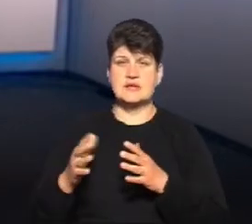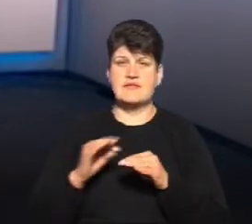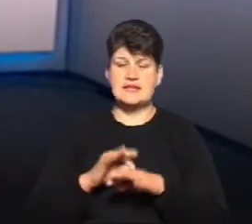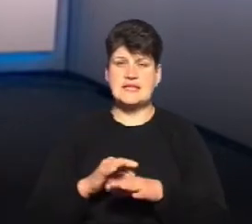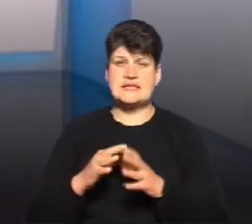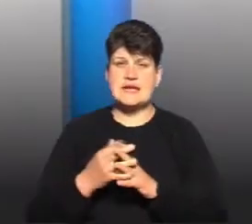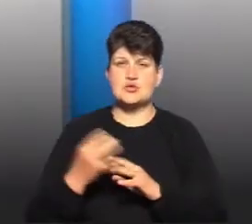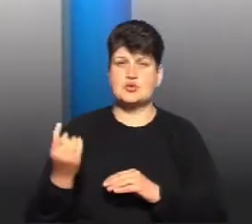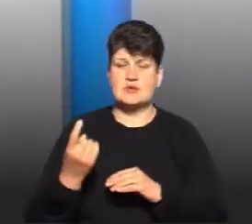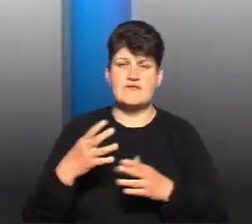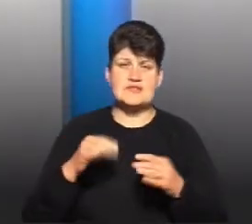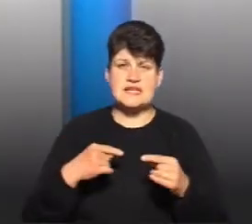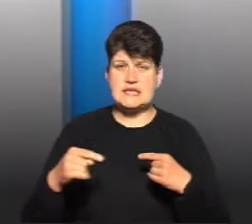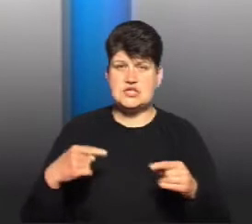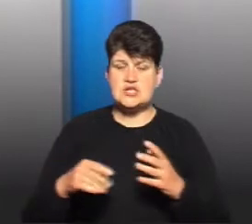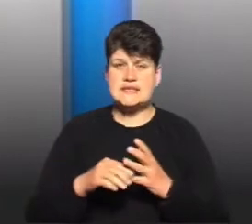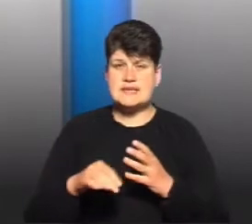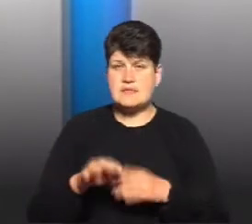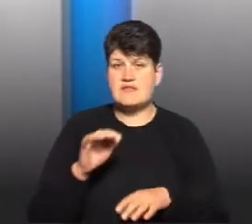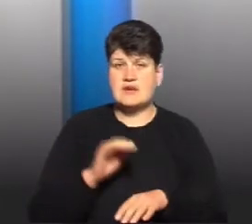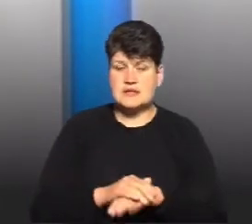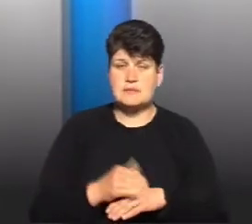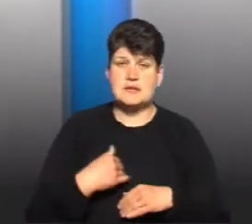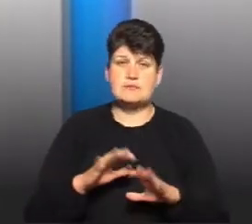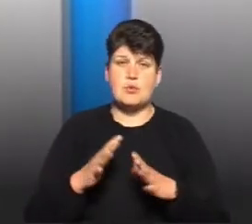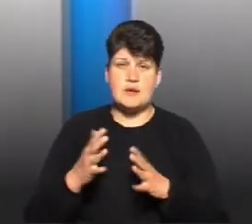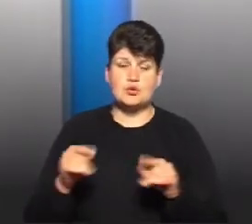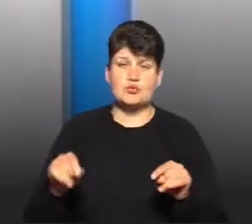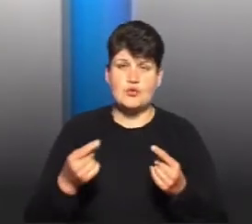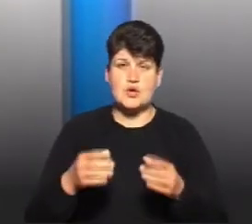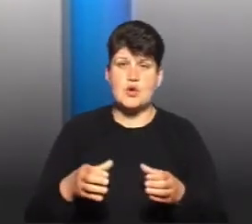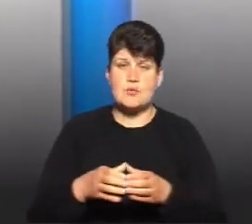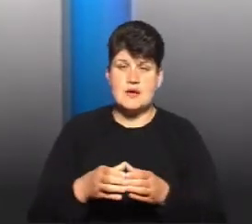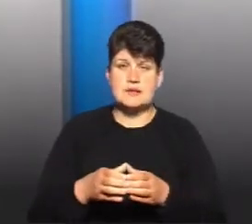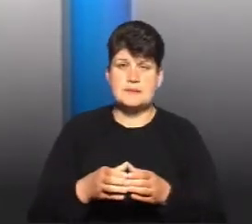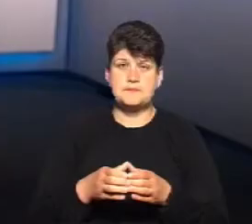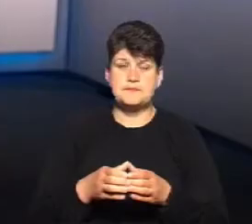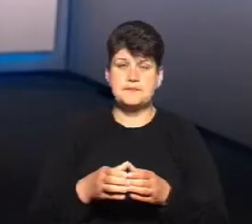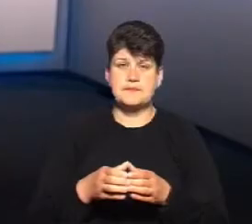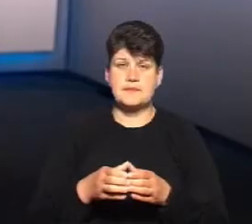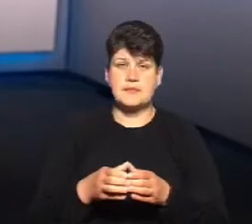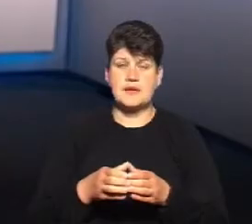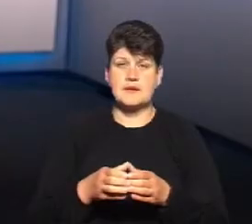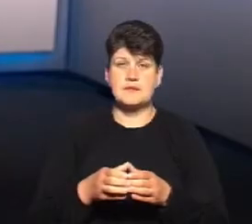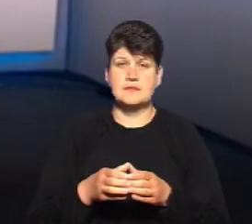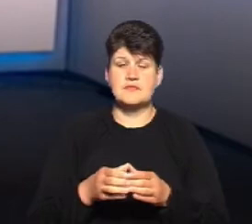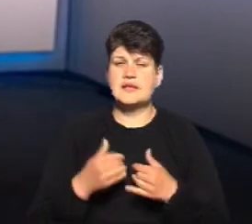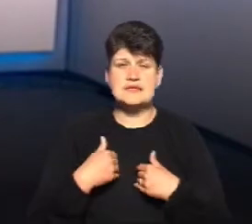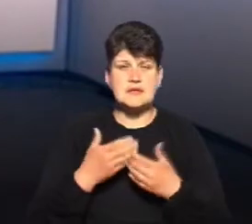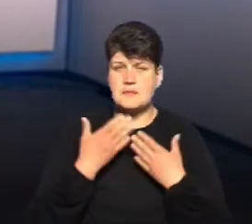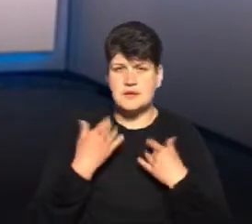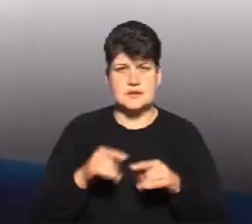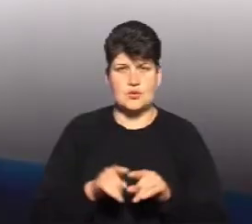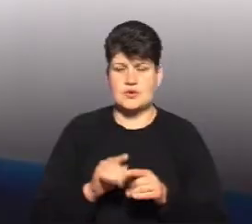Всі інші землі, фактично, ми з моменту утворення громади пильнували. Проводили, у вас такої ситуації немає, що зараз такої ситуації передають